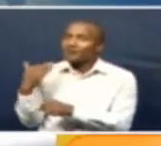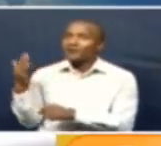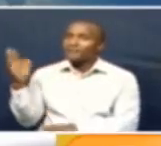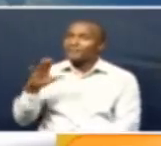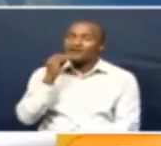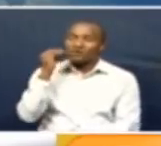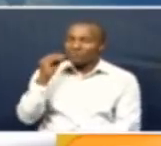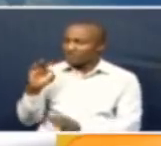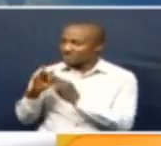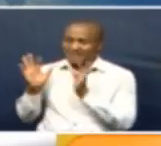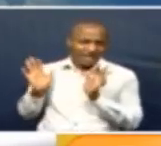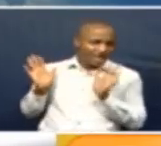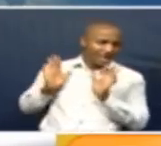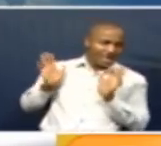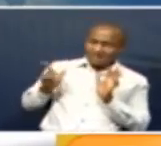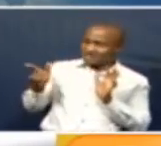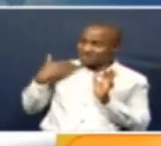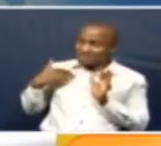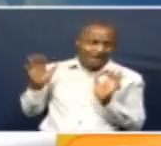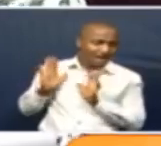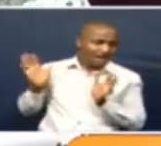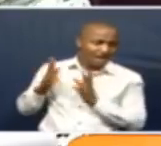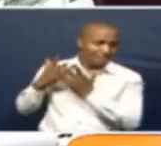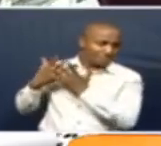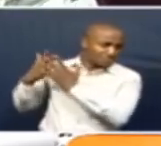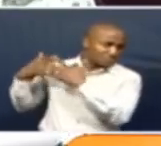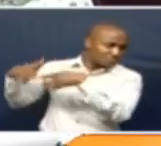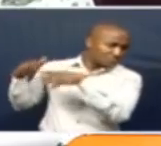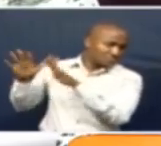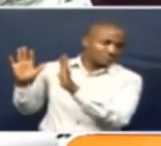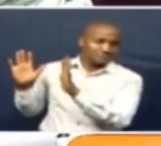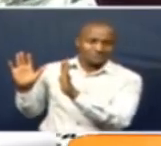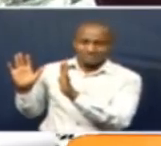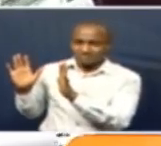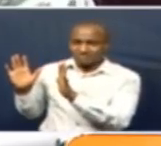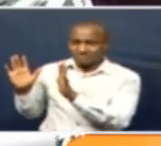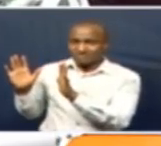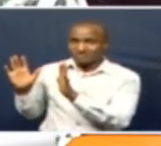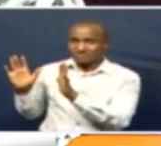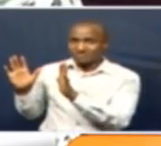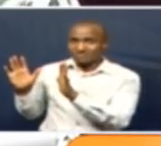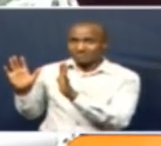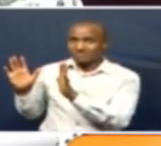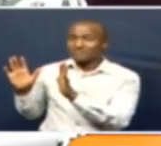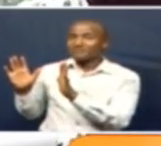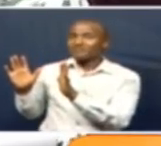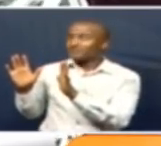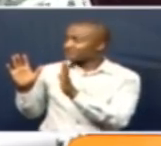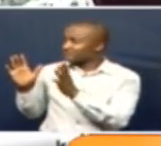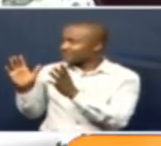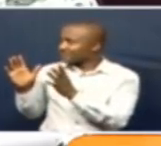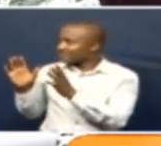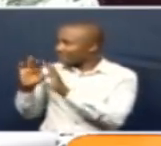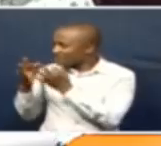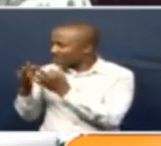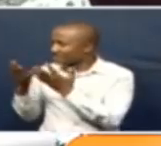ama ni wahalifu ambao wametoka prison, wanajaribu kujimudu kimaisha in every way, lakini society